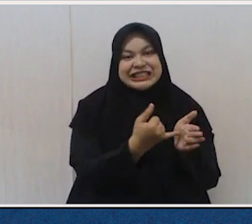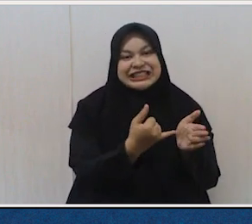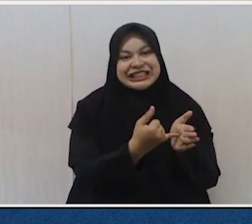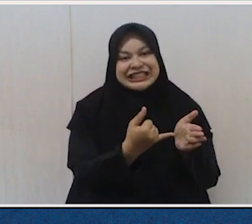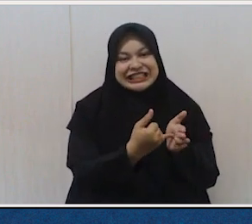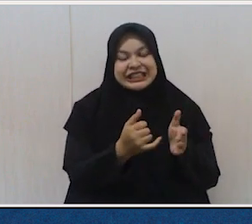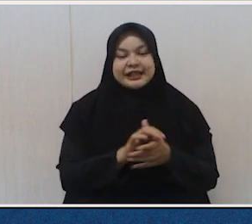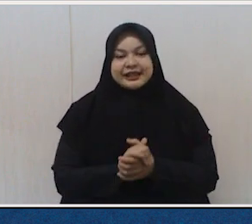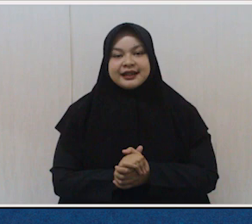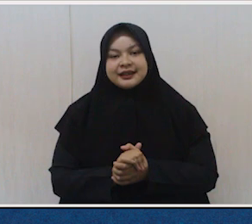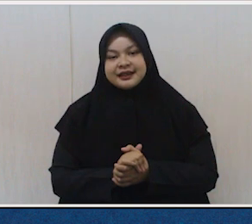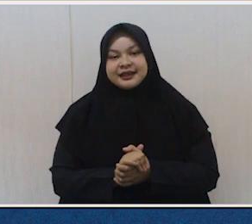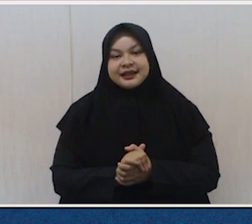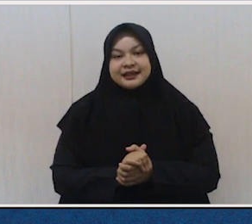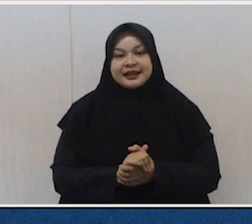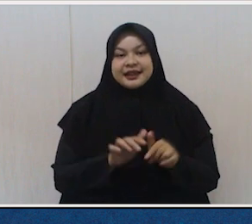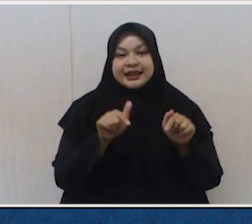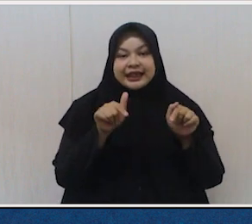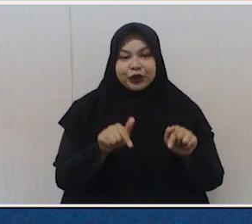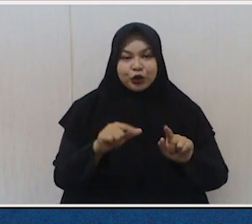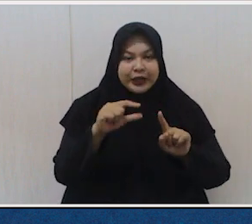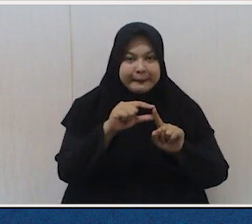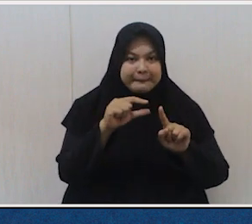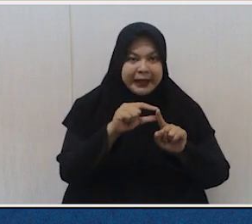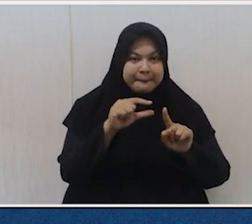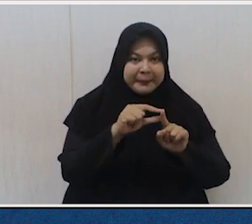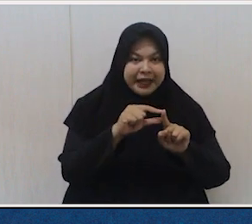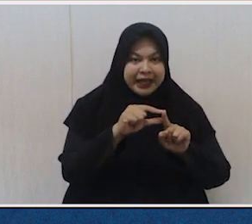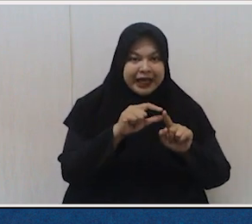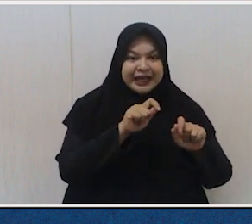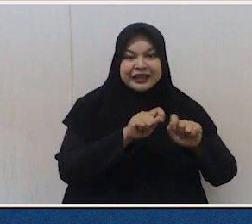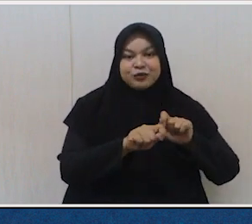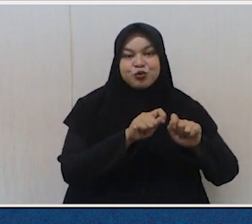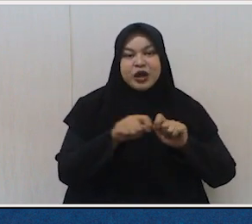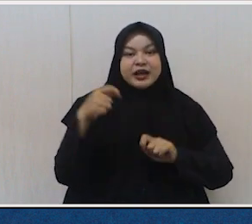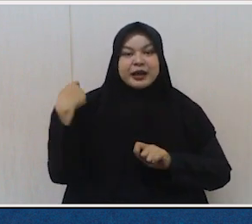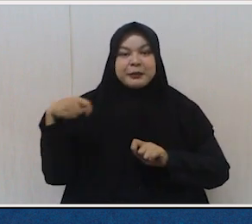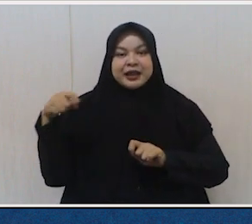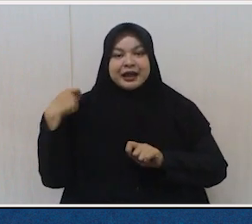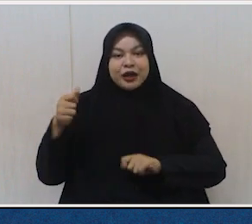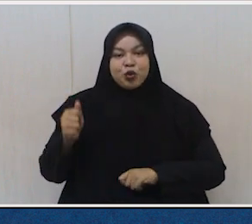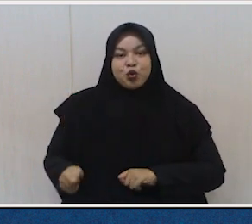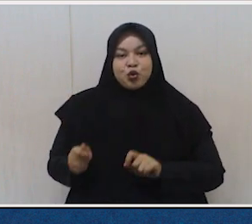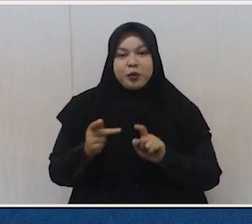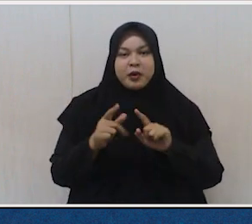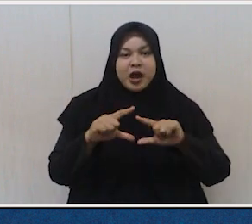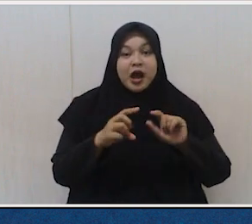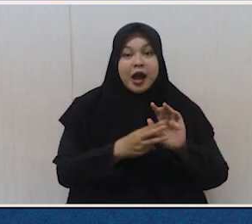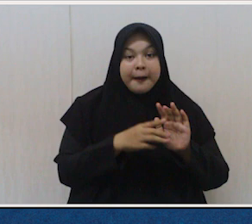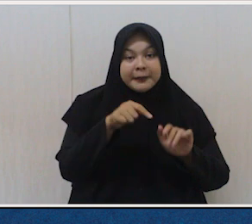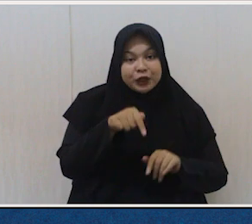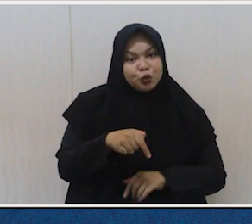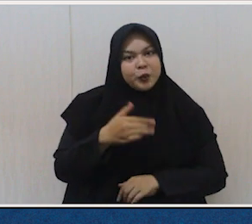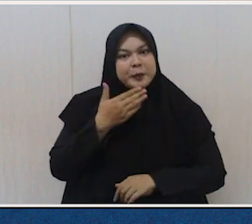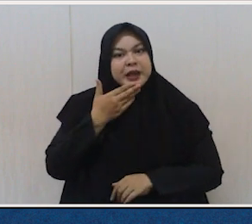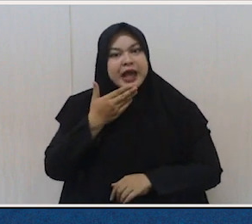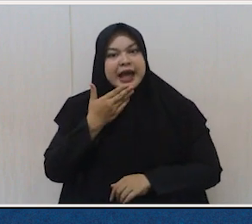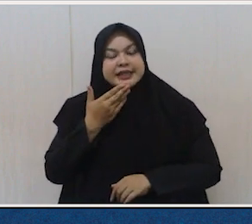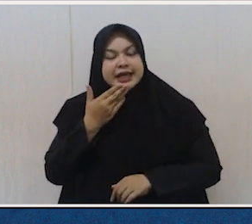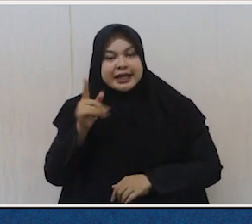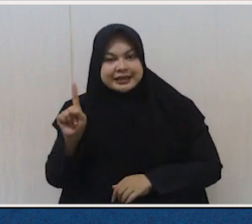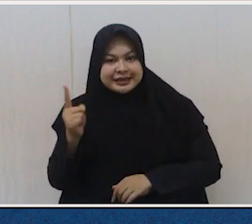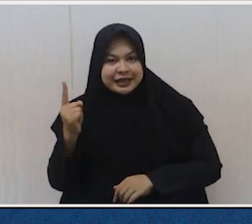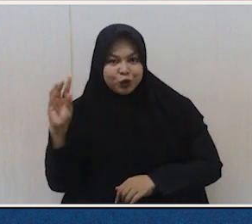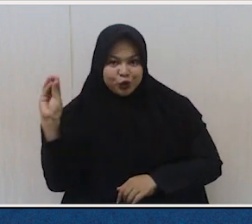I dan itu di PP yang dikeluarkan oleh Kementerian Hukum dan HAM di mana biasanya salah